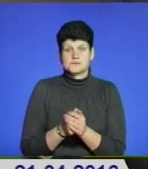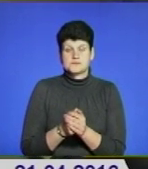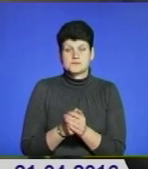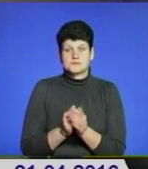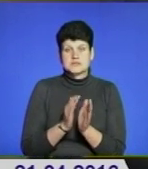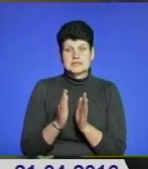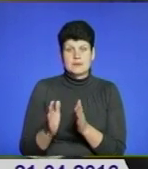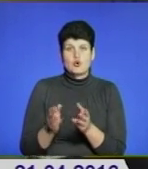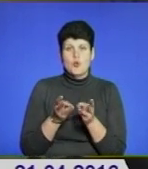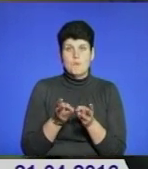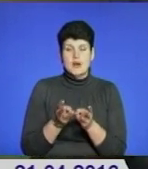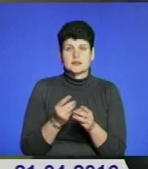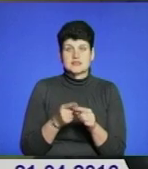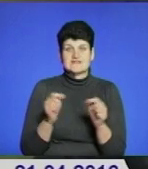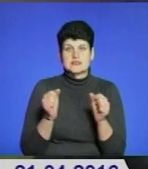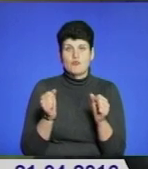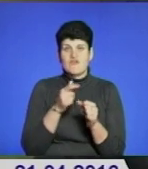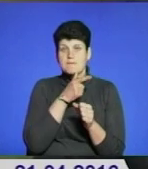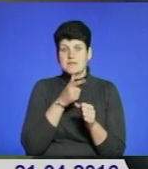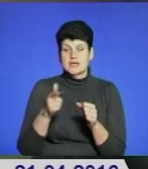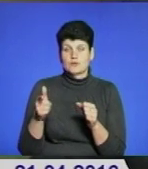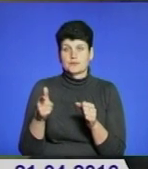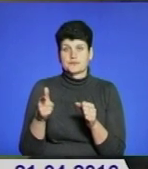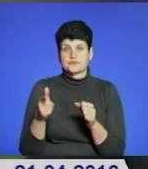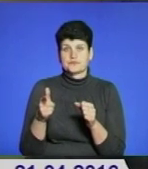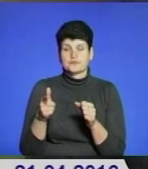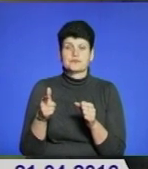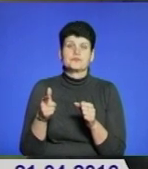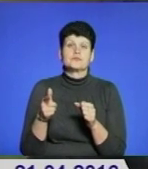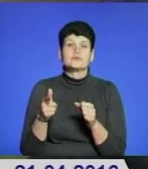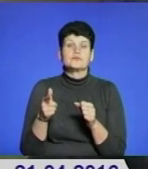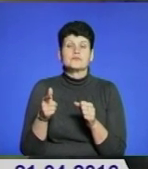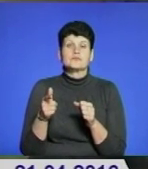систему опалення – це вже в зимовий період, ну і з нарощенням, відповідно,